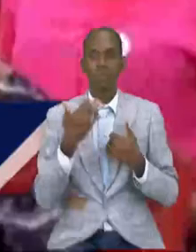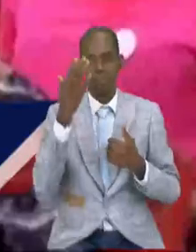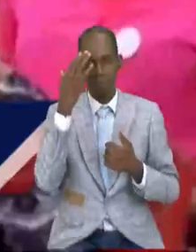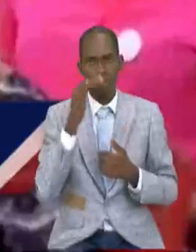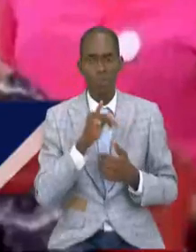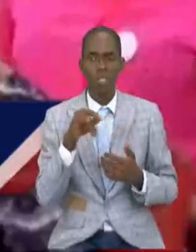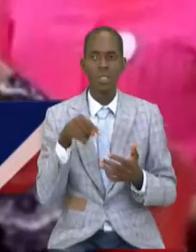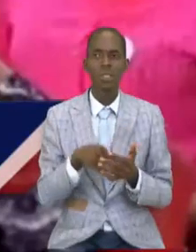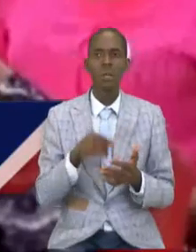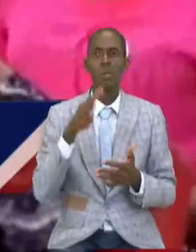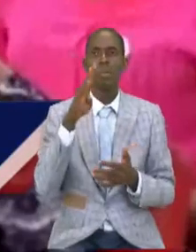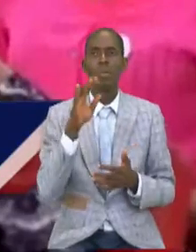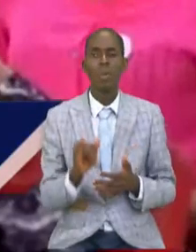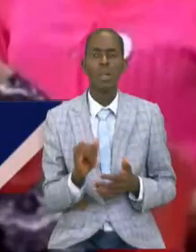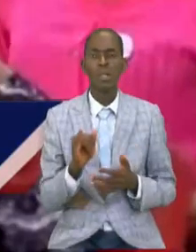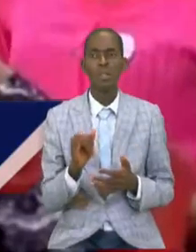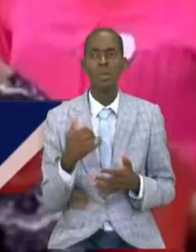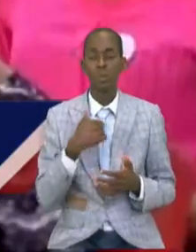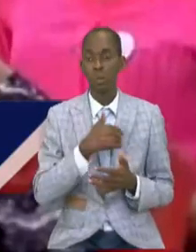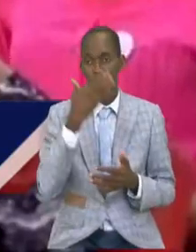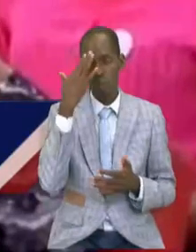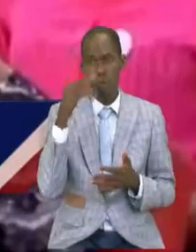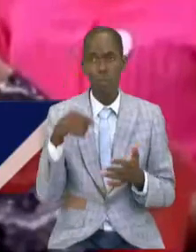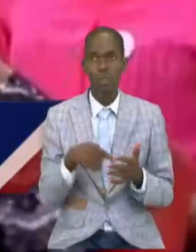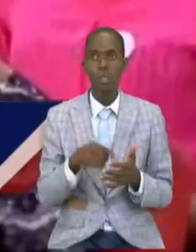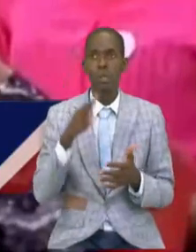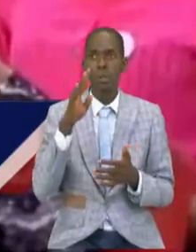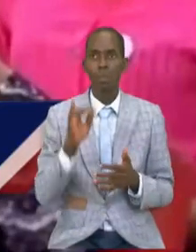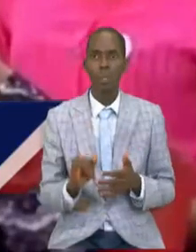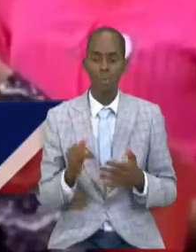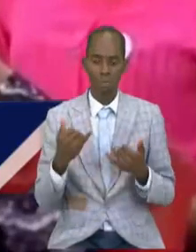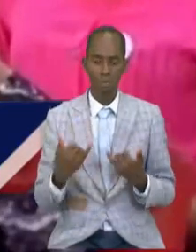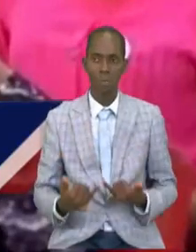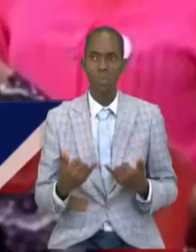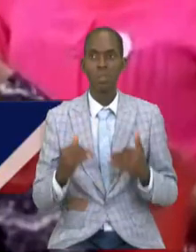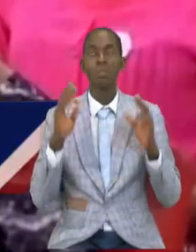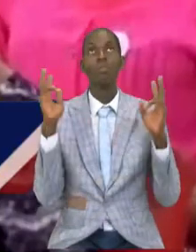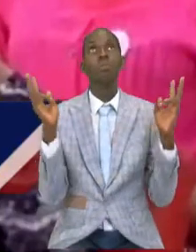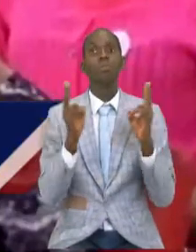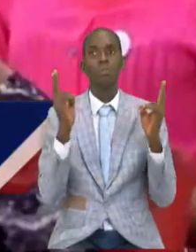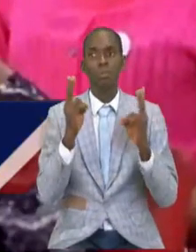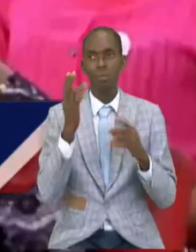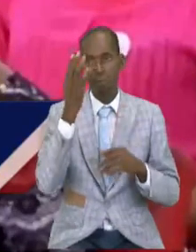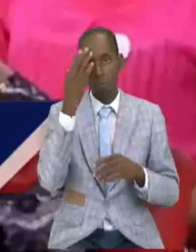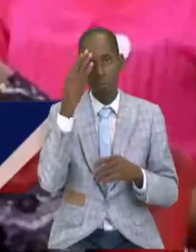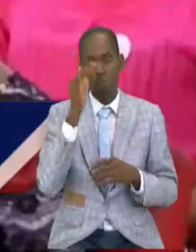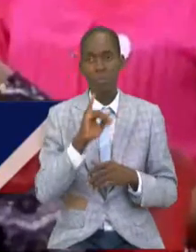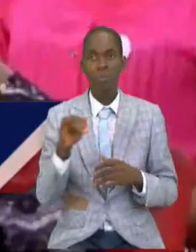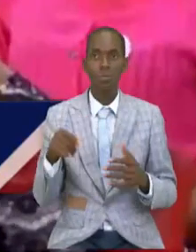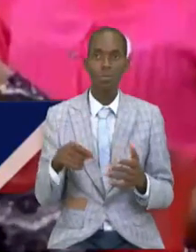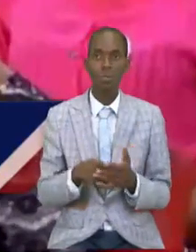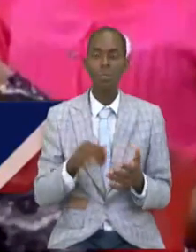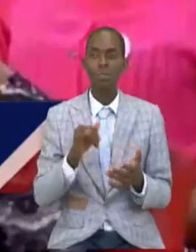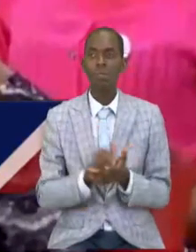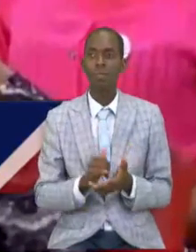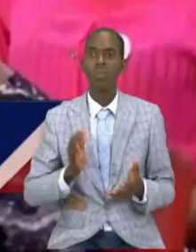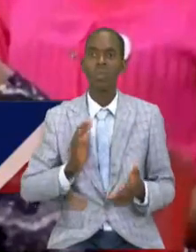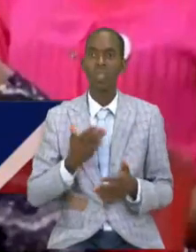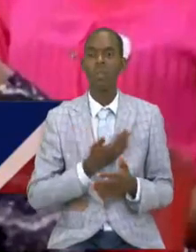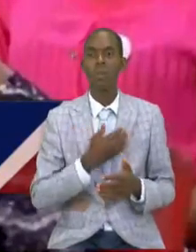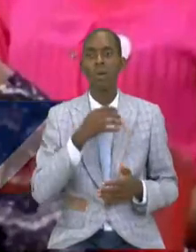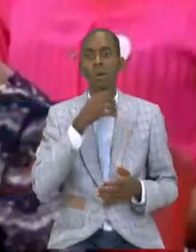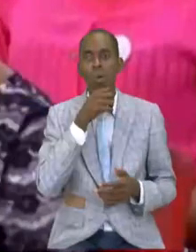sachant, nous savons ceci par la victoire présente que nous avons, sachant